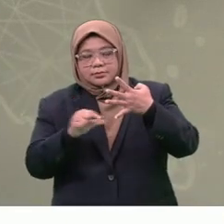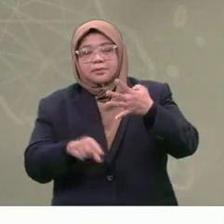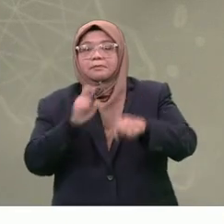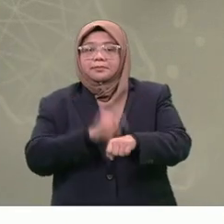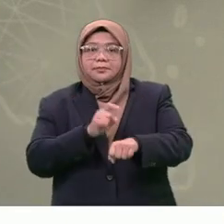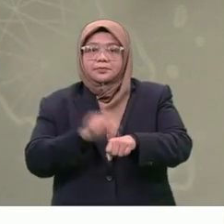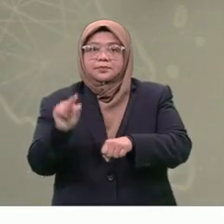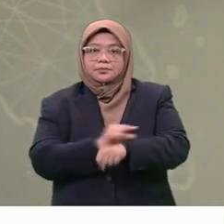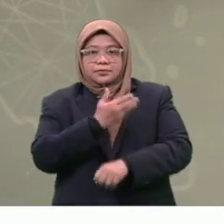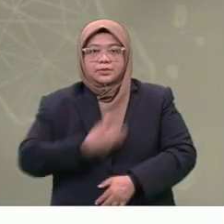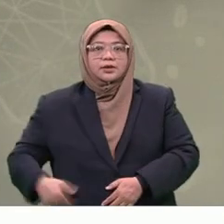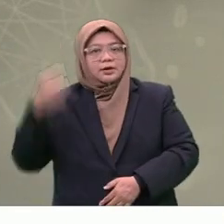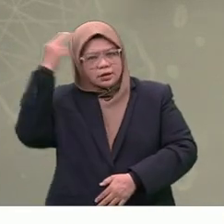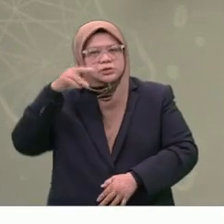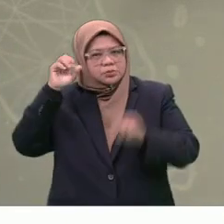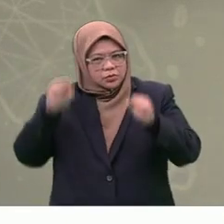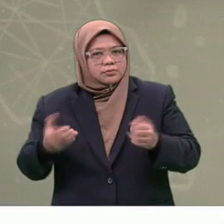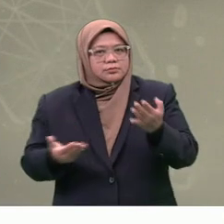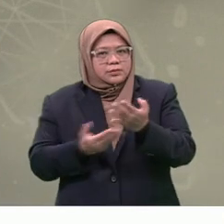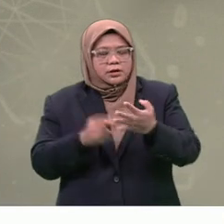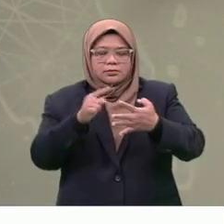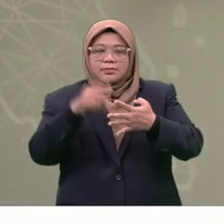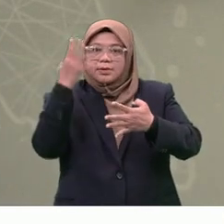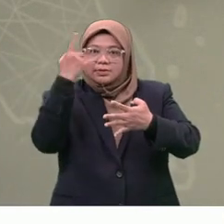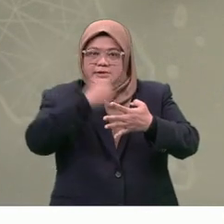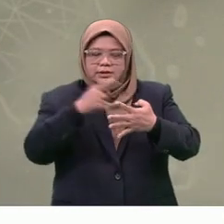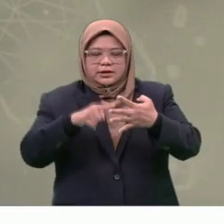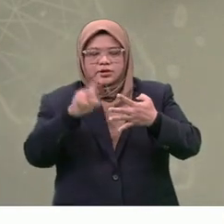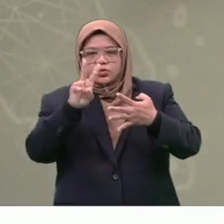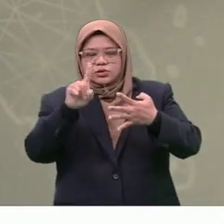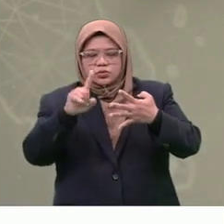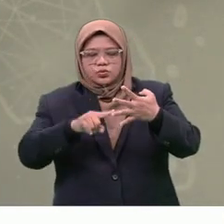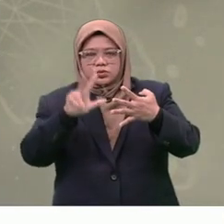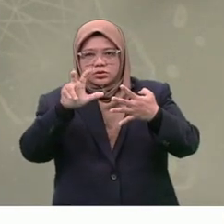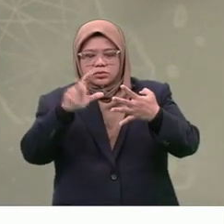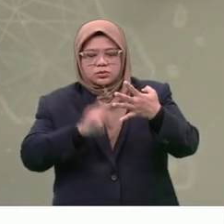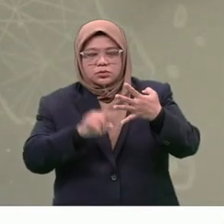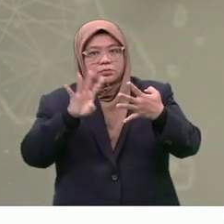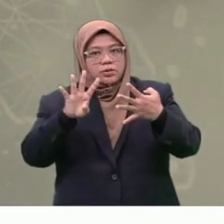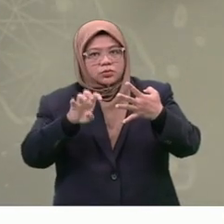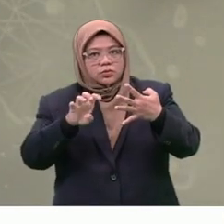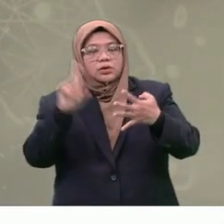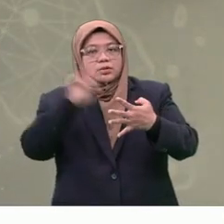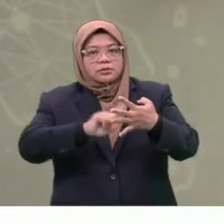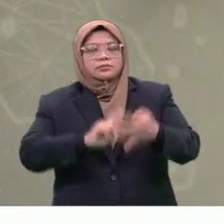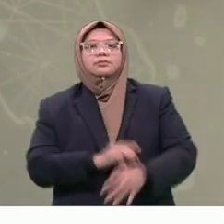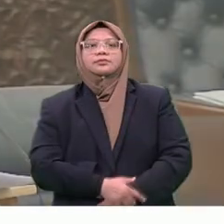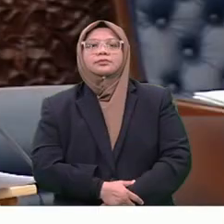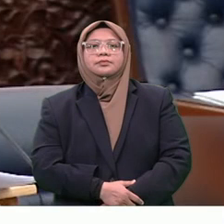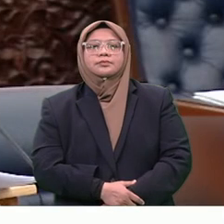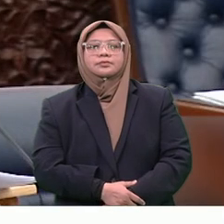ibadah haji boleh dikenakan yaitu 1421 30 dan 40 hari